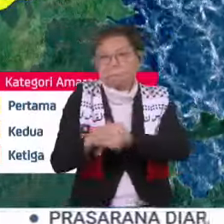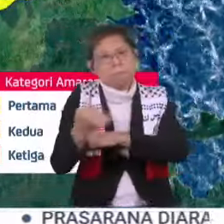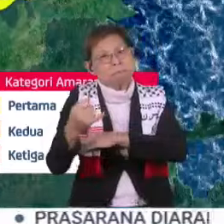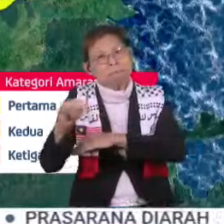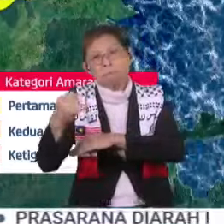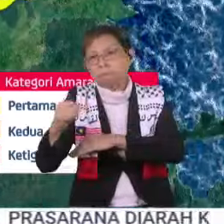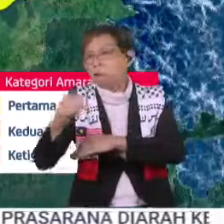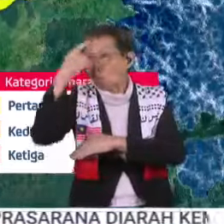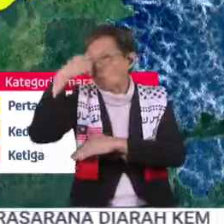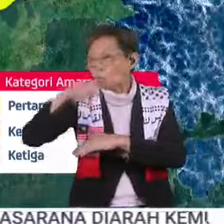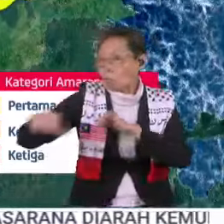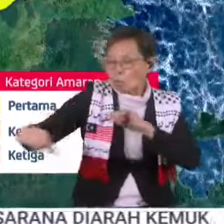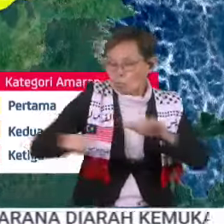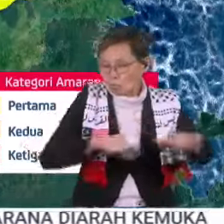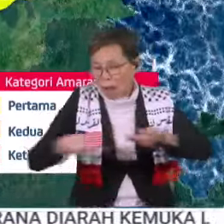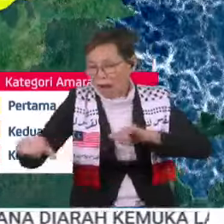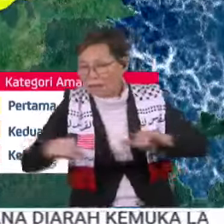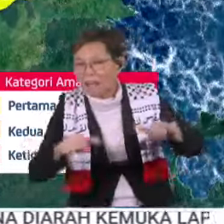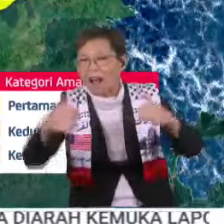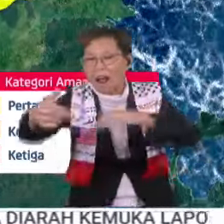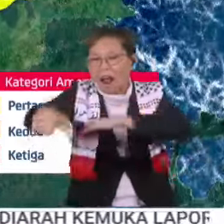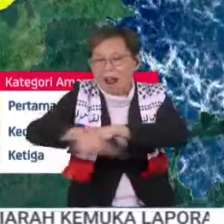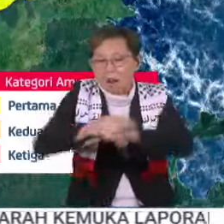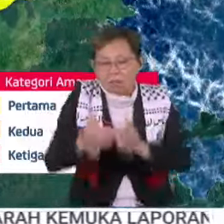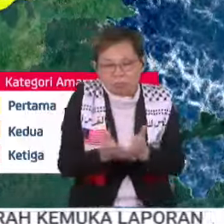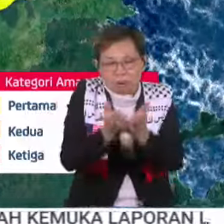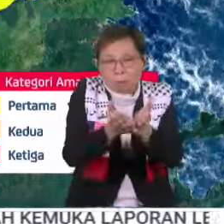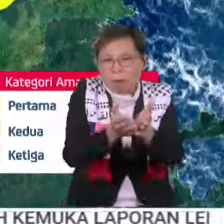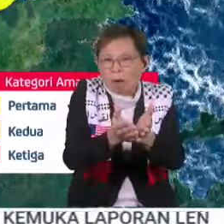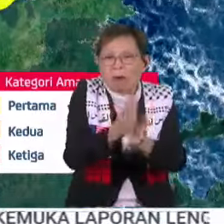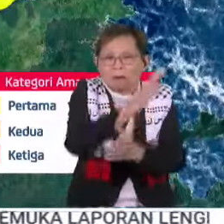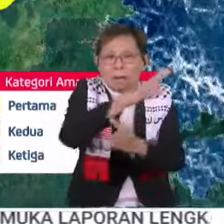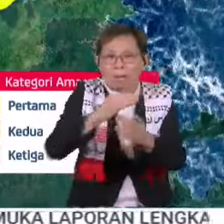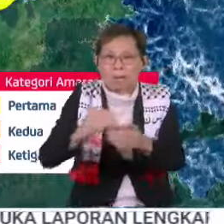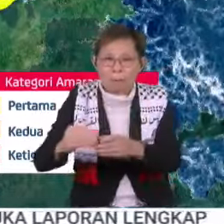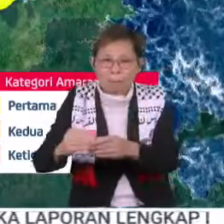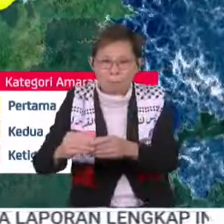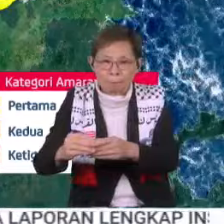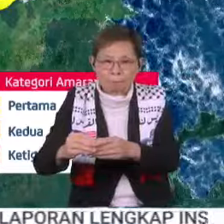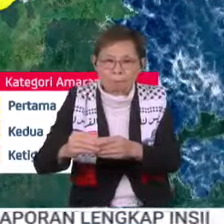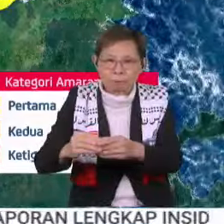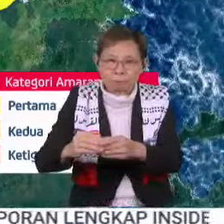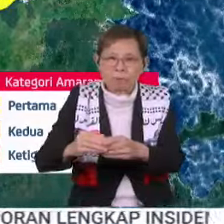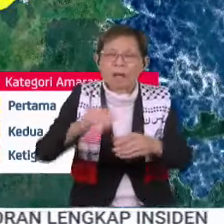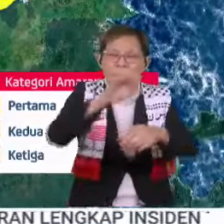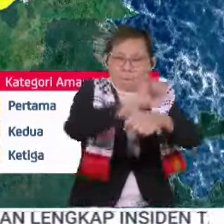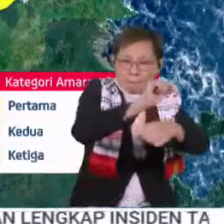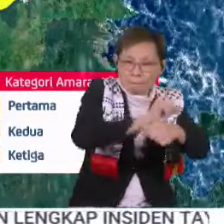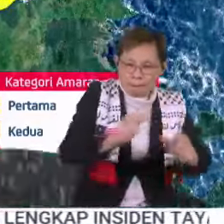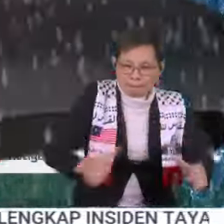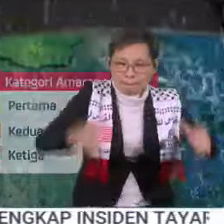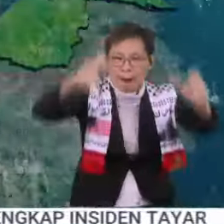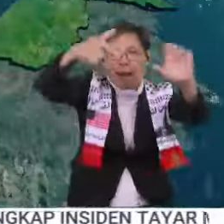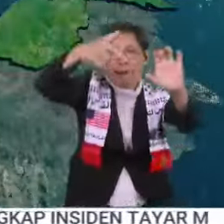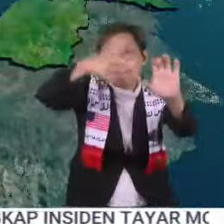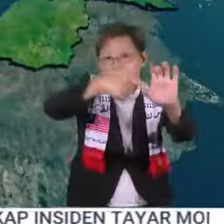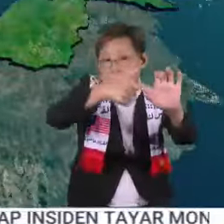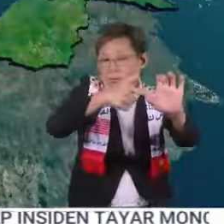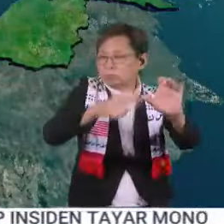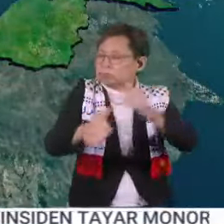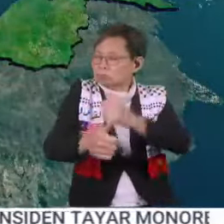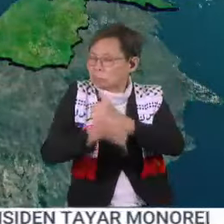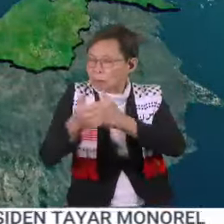stabil untuk sebarang aktiviti perairan dan perkapalan termasuklah pekerjaan di pelantar minyak. Baik, seterusnya, Met